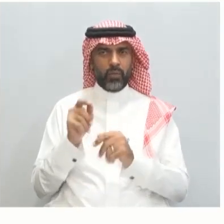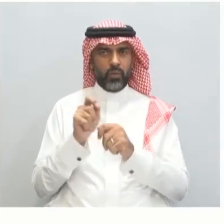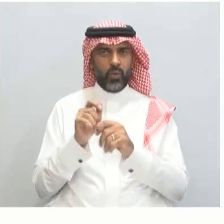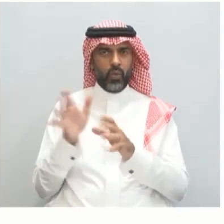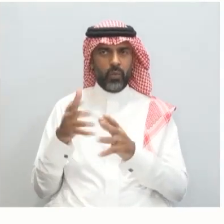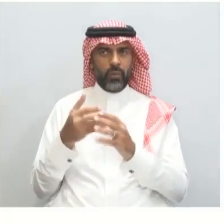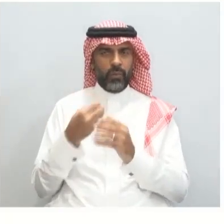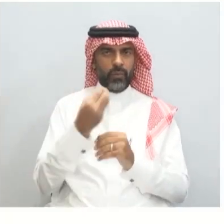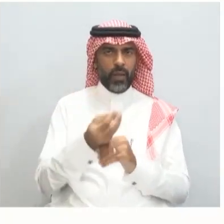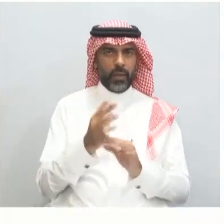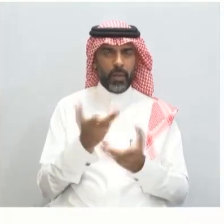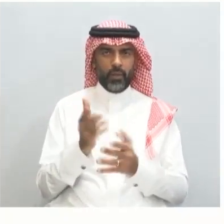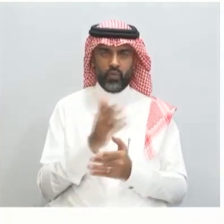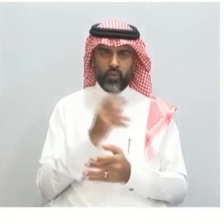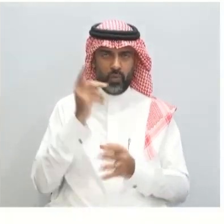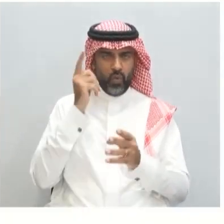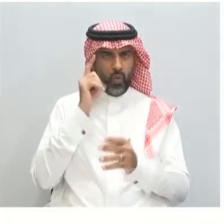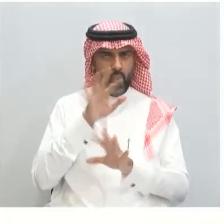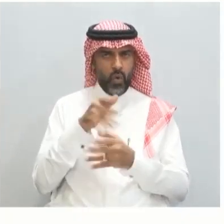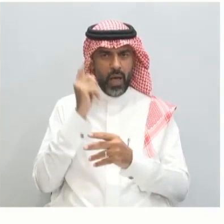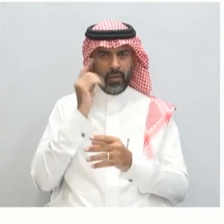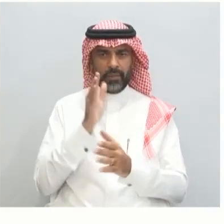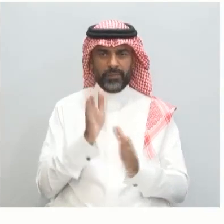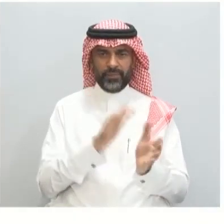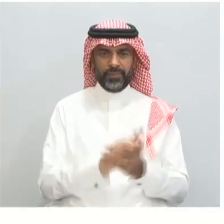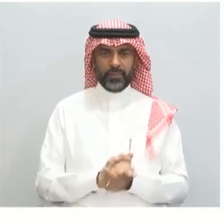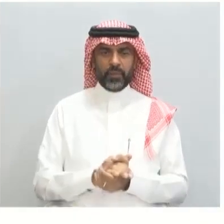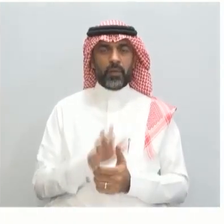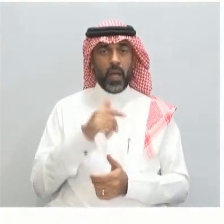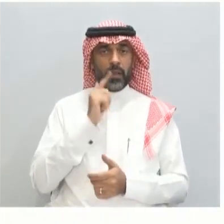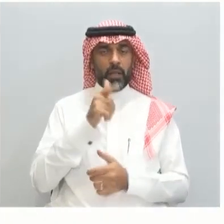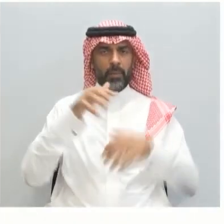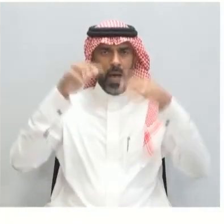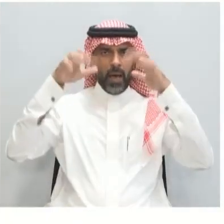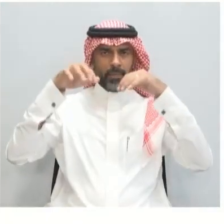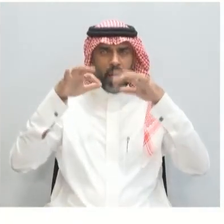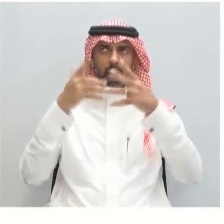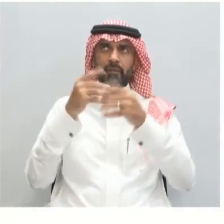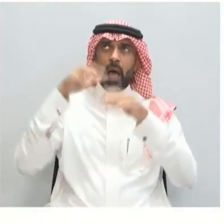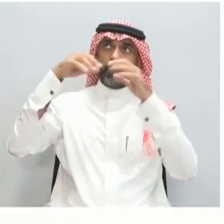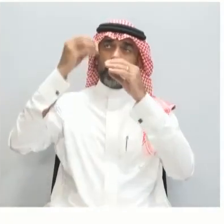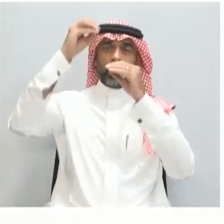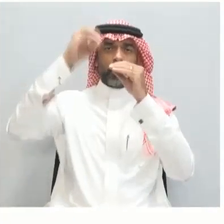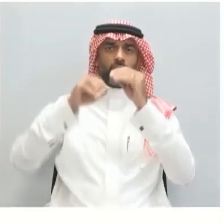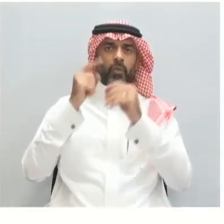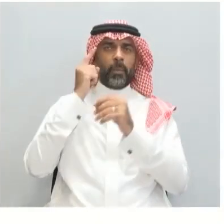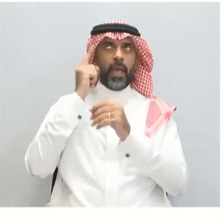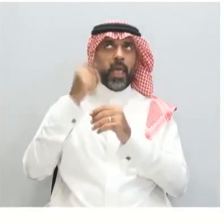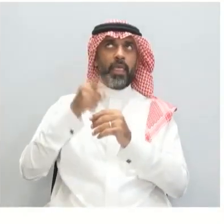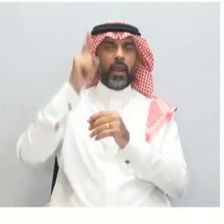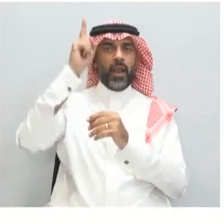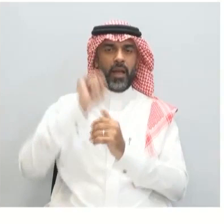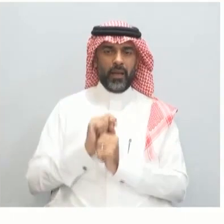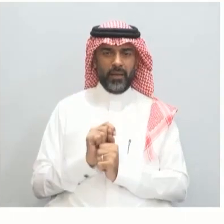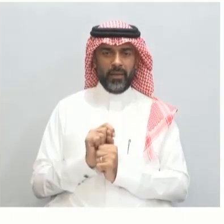ابنائي وبناتي الطلاب وتحدثنا عن الامطار وكيف تسقط الامطار باذن الله وما هي